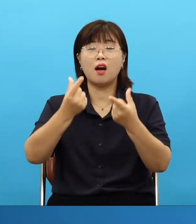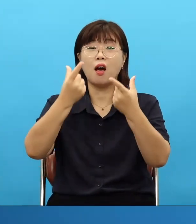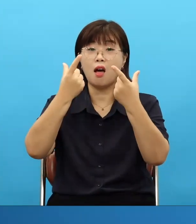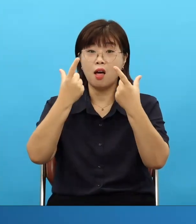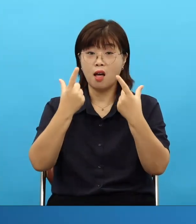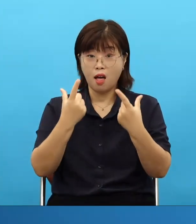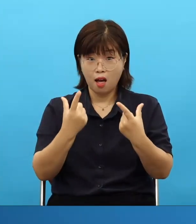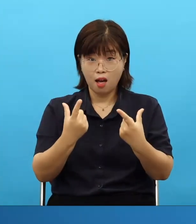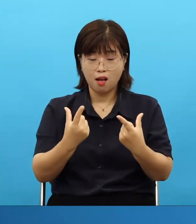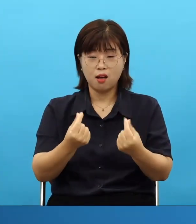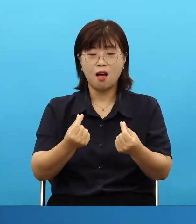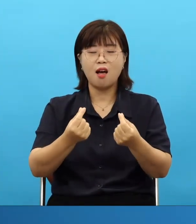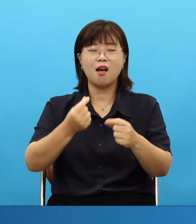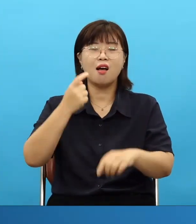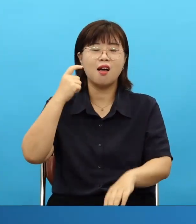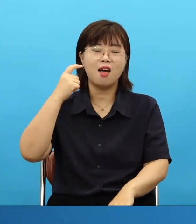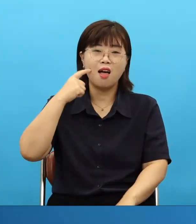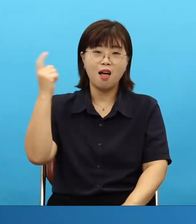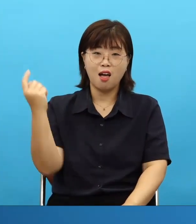생명샘이로다.